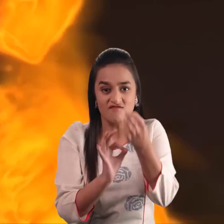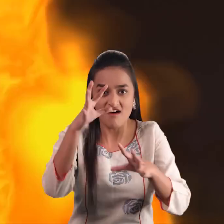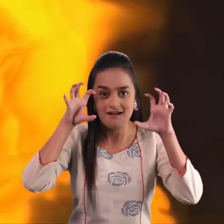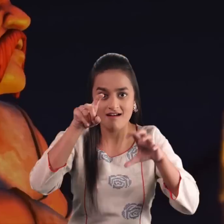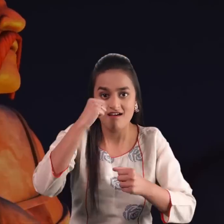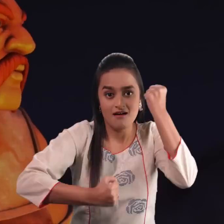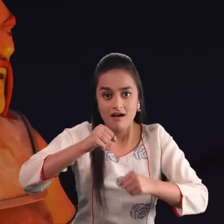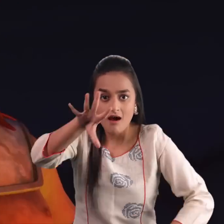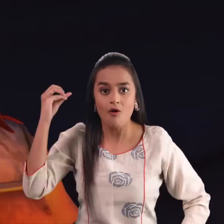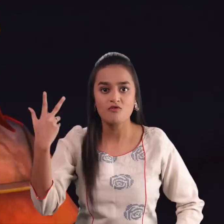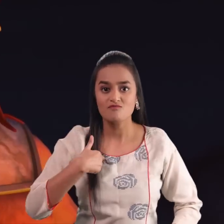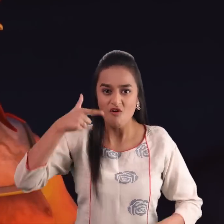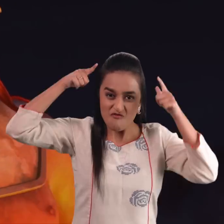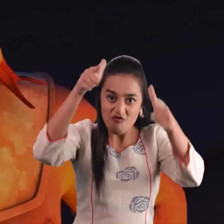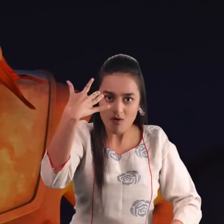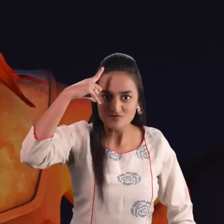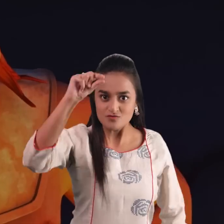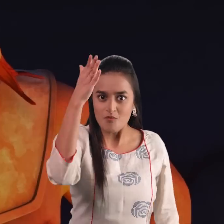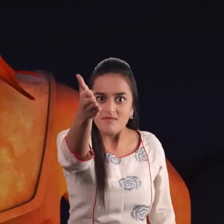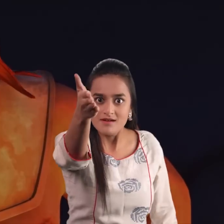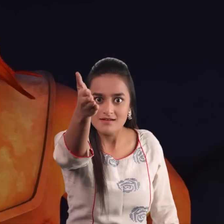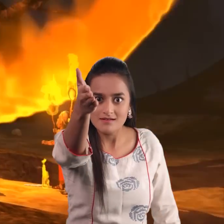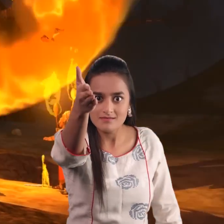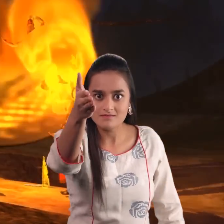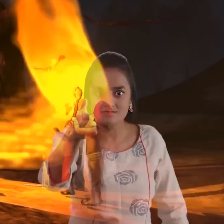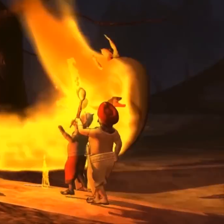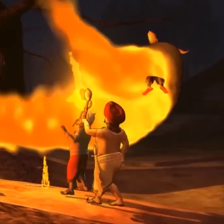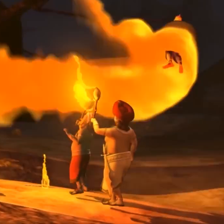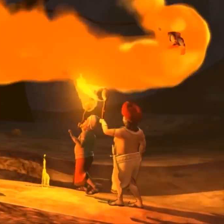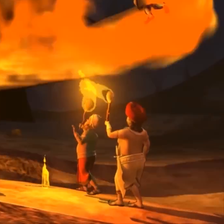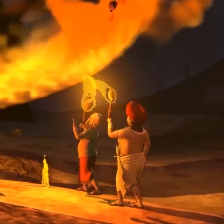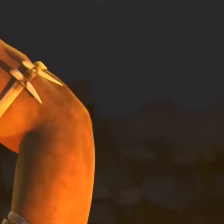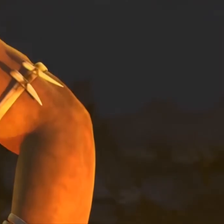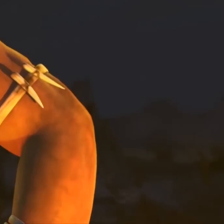मैंने तुझे गुफा से बाहर आने को विवश कर ही दिया, मूर्ख अग्निदैत्य।